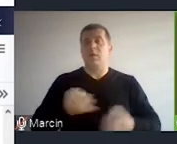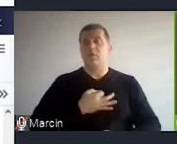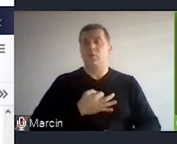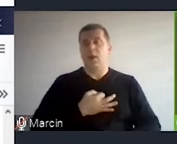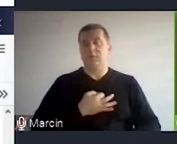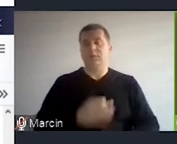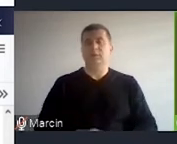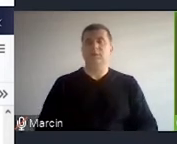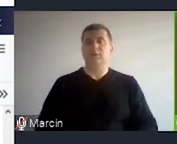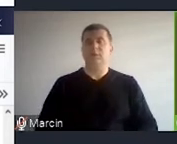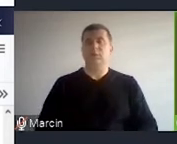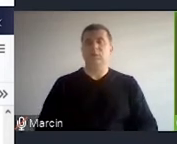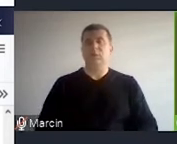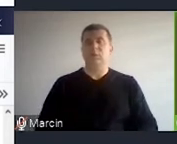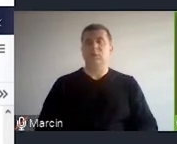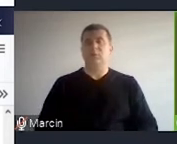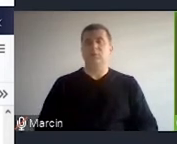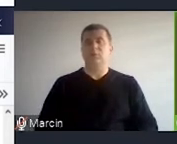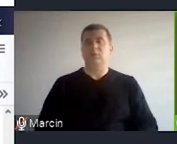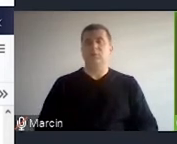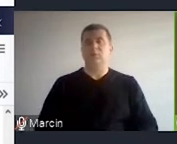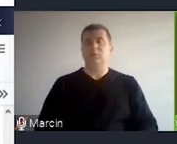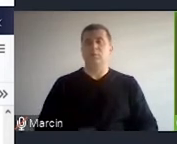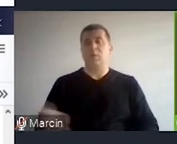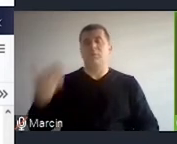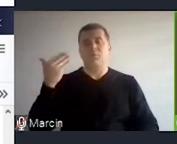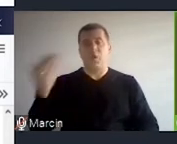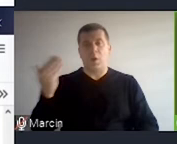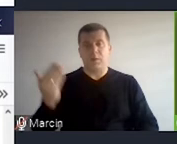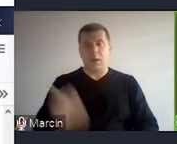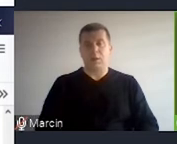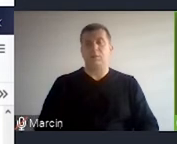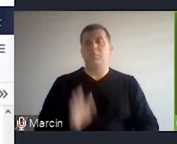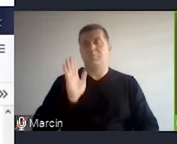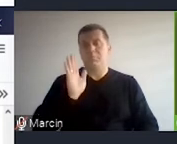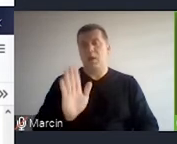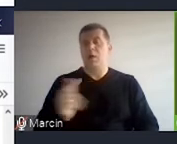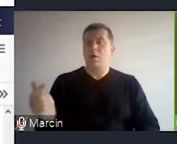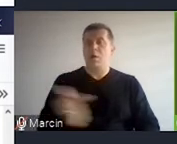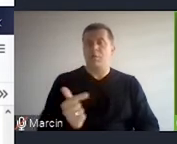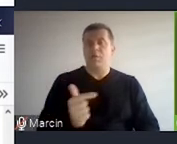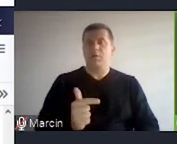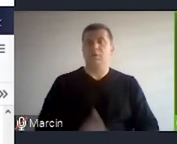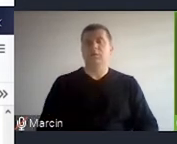ramach projektu w postaci wolontariatu, macie Państwo